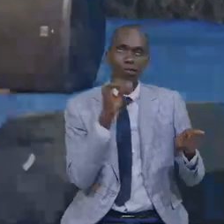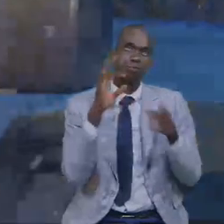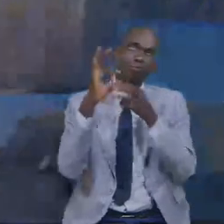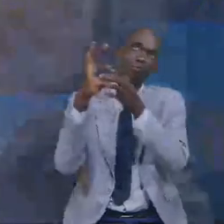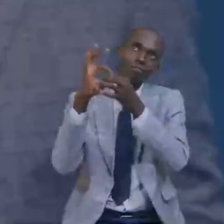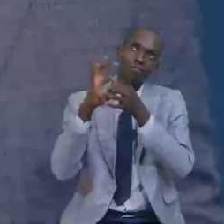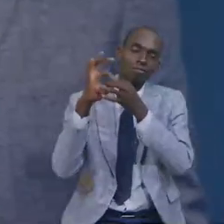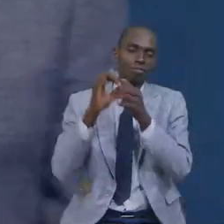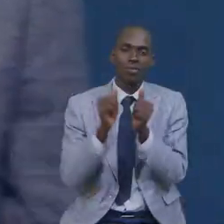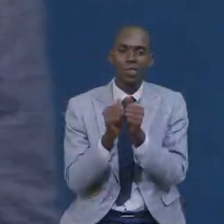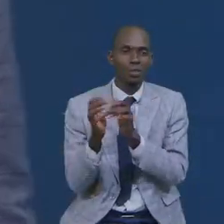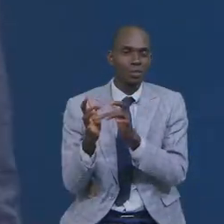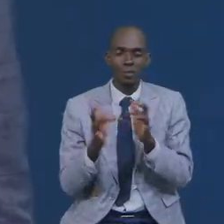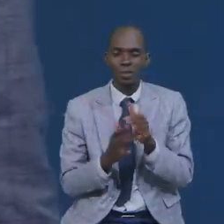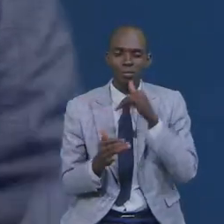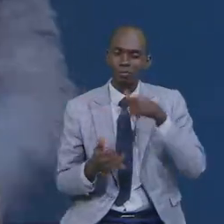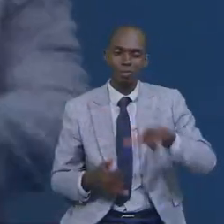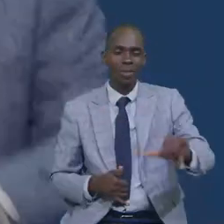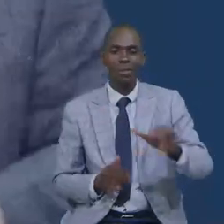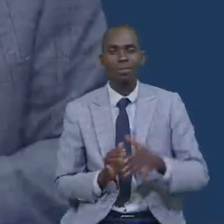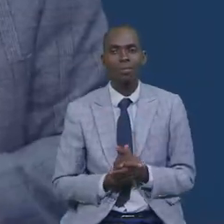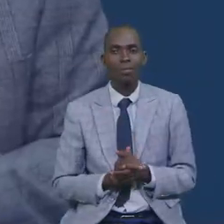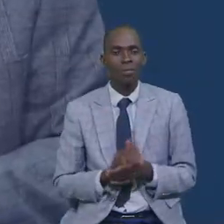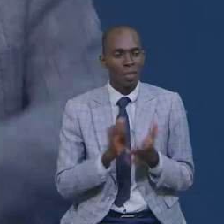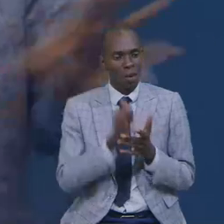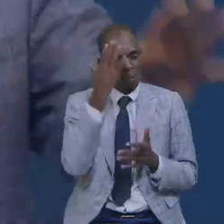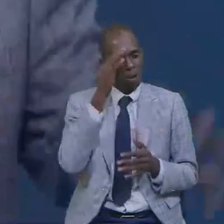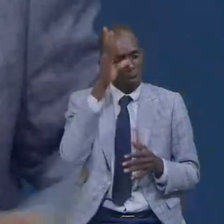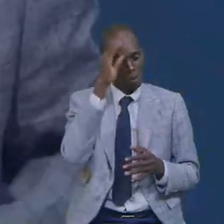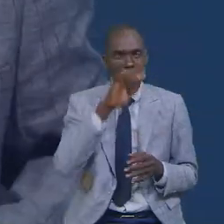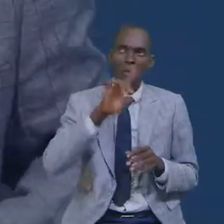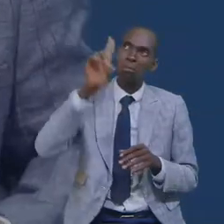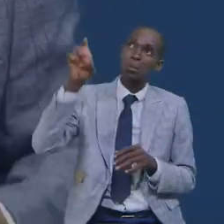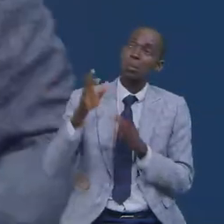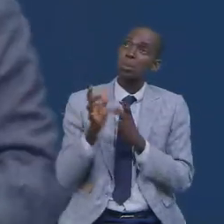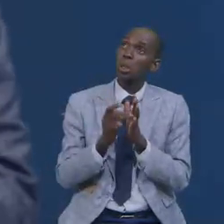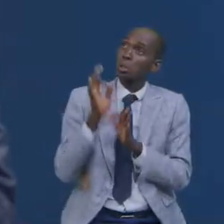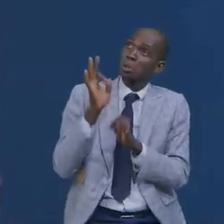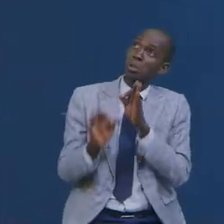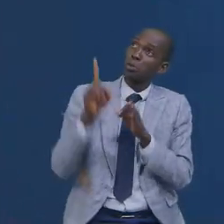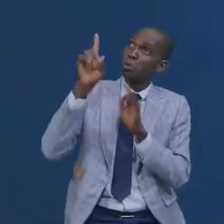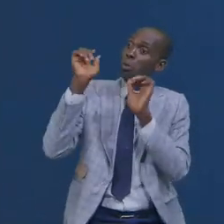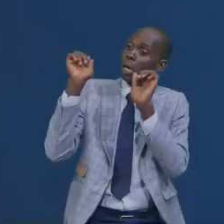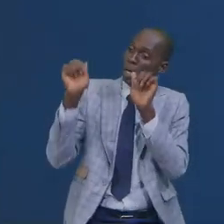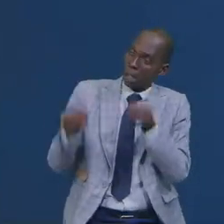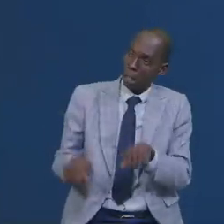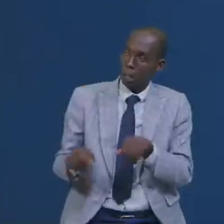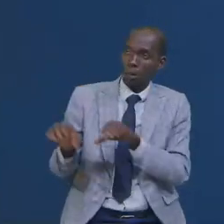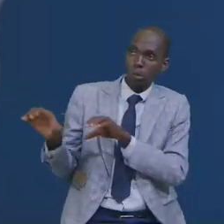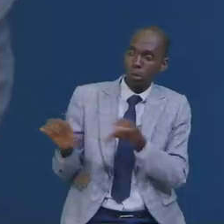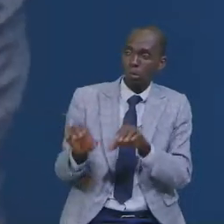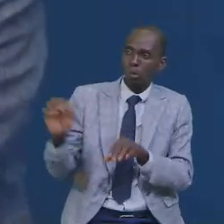pas attaché à il n'était pas habitué à Jésus c'est quoi leur dire si tu peux quelque chose